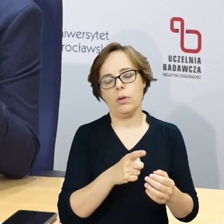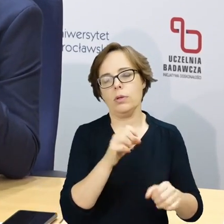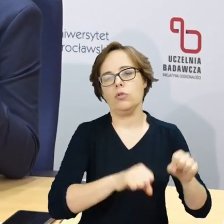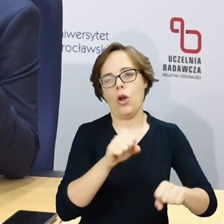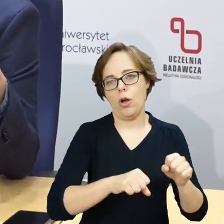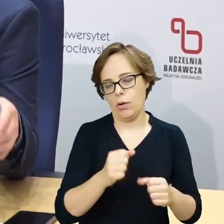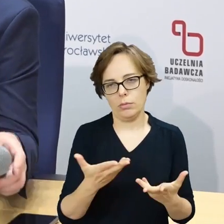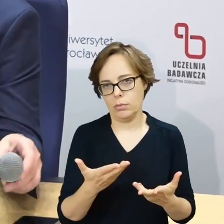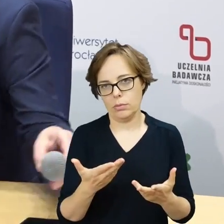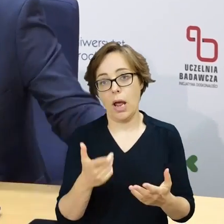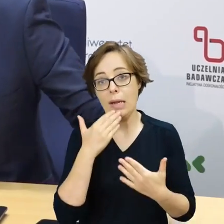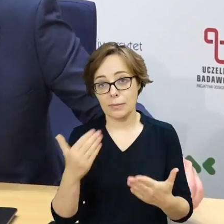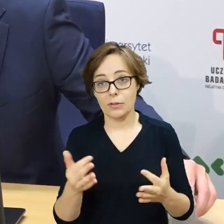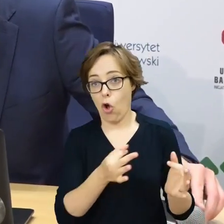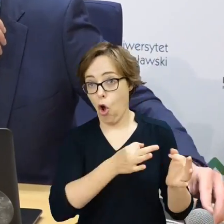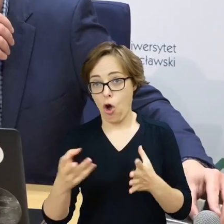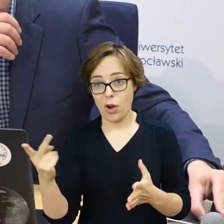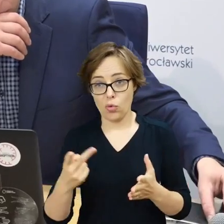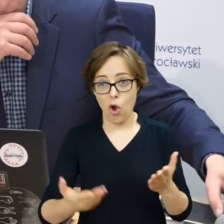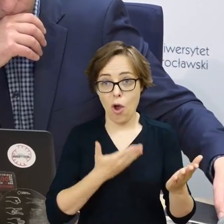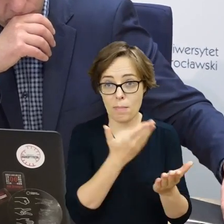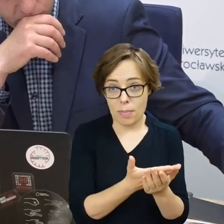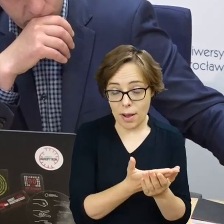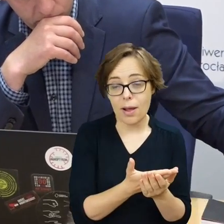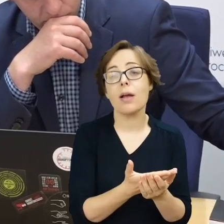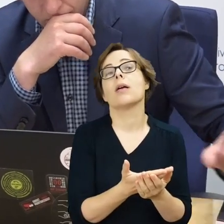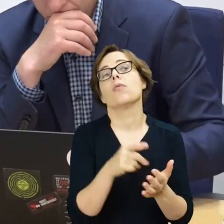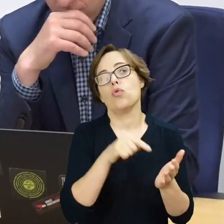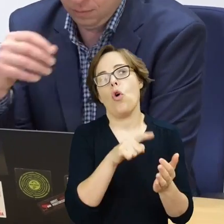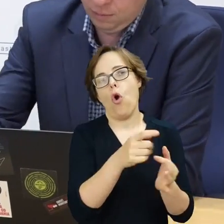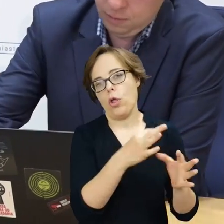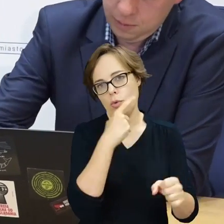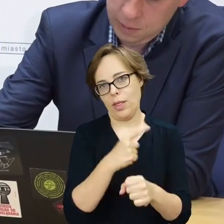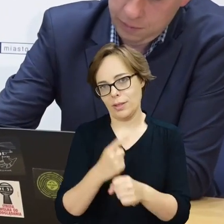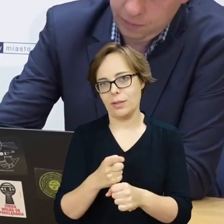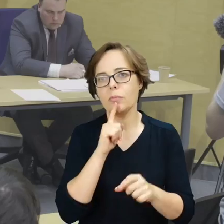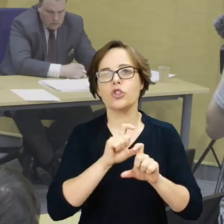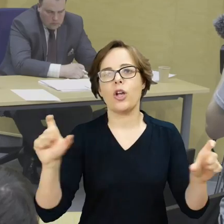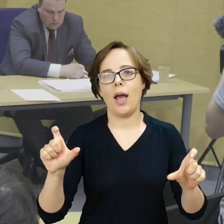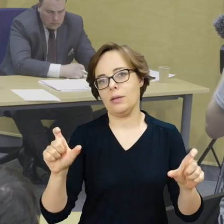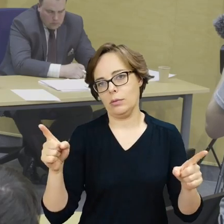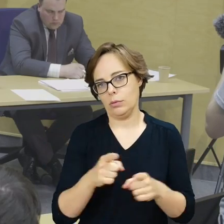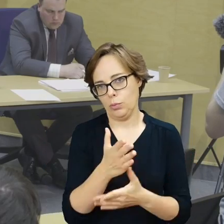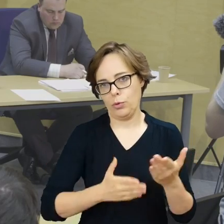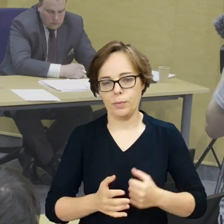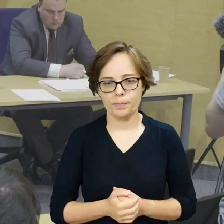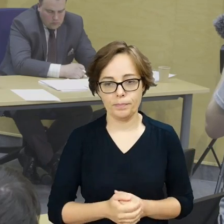To zostawmy w takim razie tę ciekawą propozycję, kiedy będziemy wchodzić już w